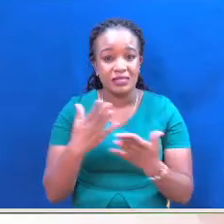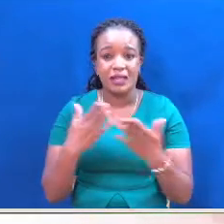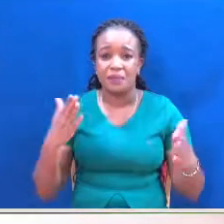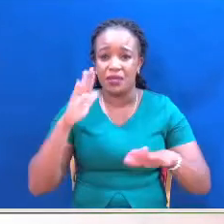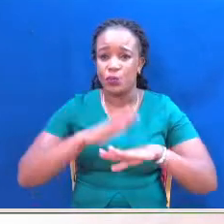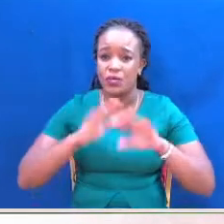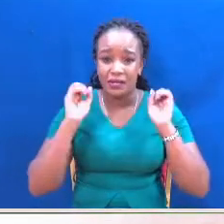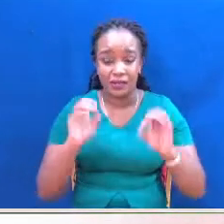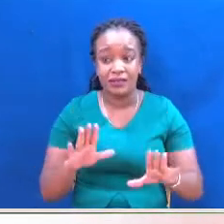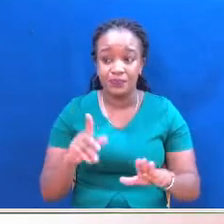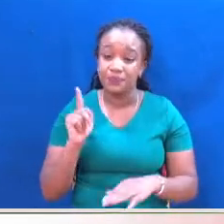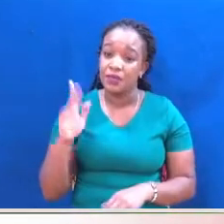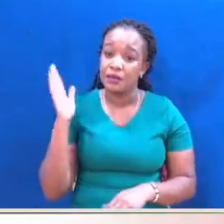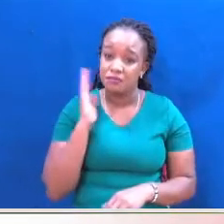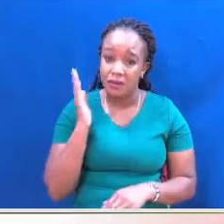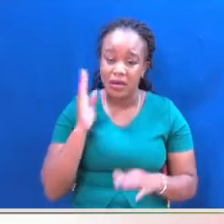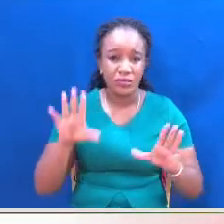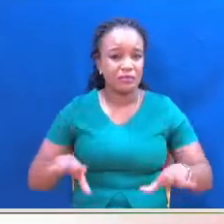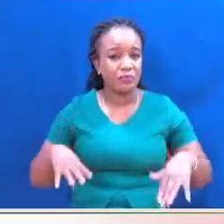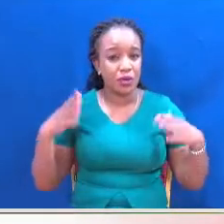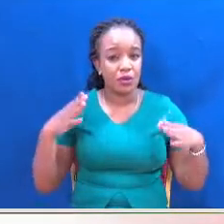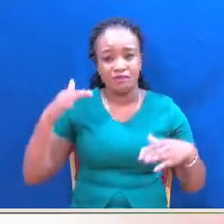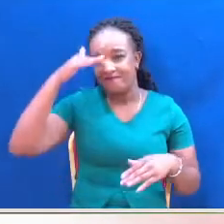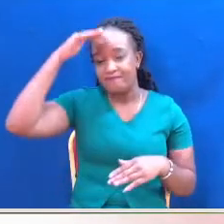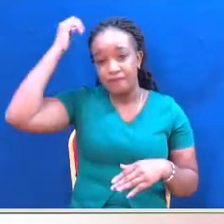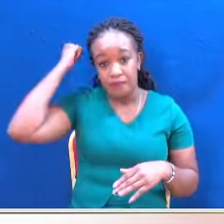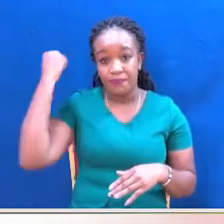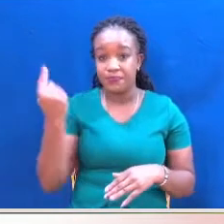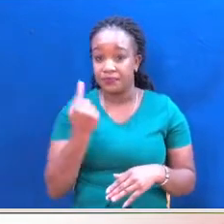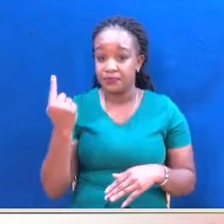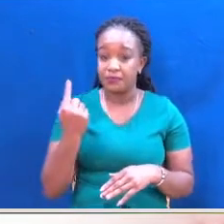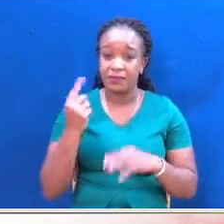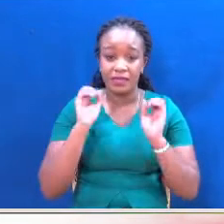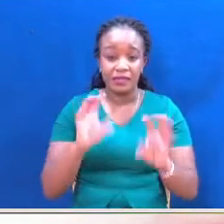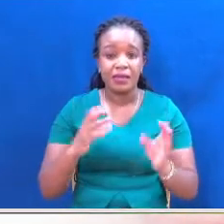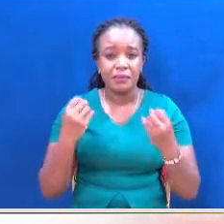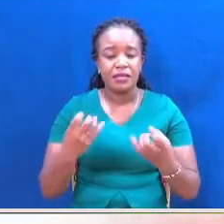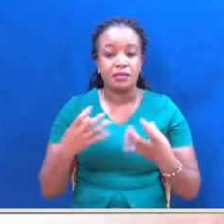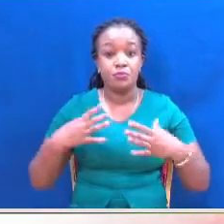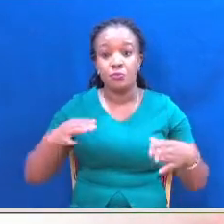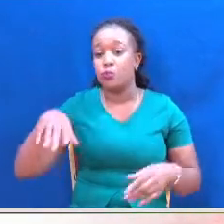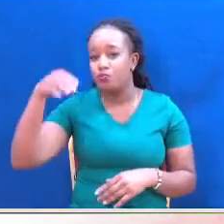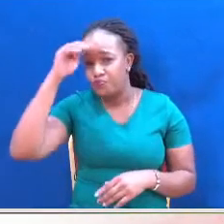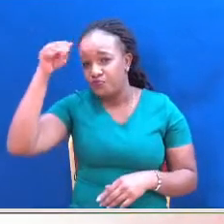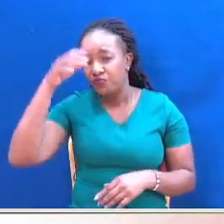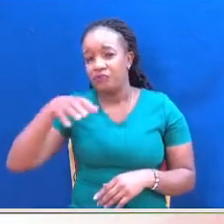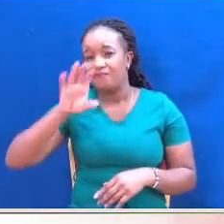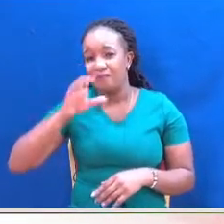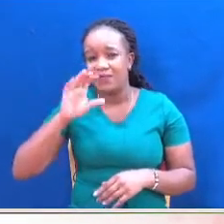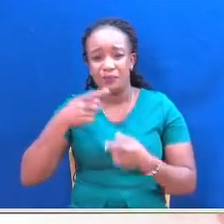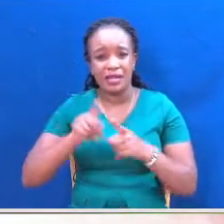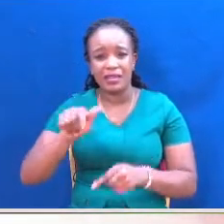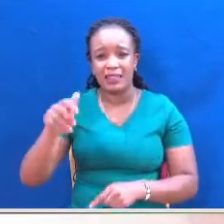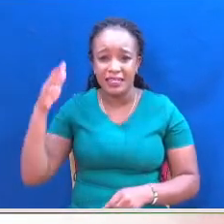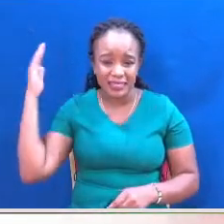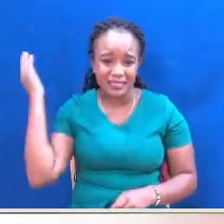jirani. Iye huyu mama ni mama wa kiburi, si pombe peke yake. Juu watu wengi wanakunywa pombe, lakini kuna wengine hawawezi kata mtoto,